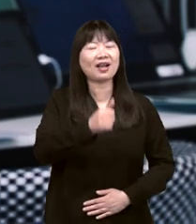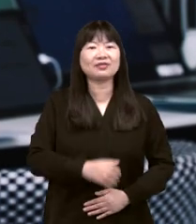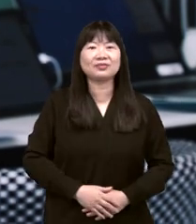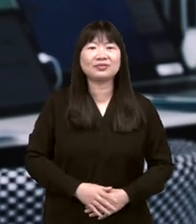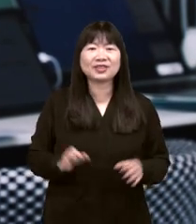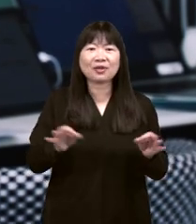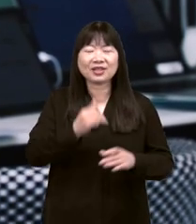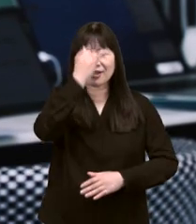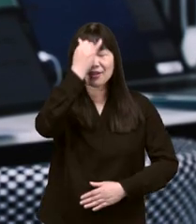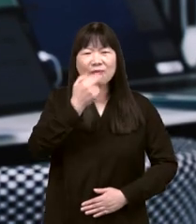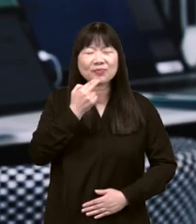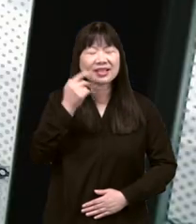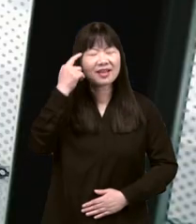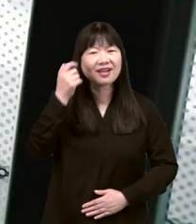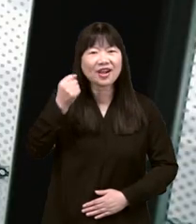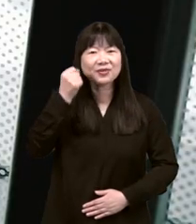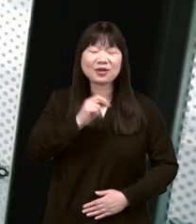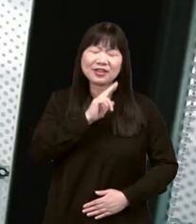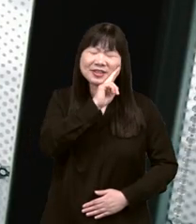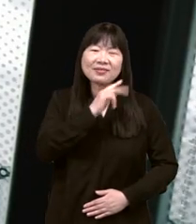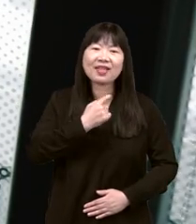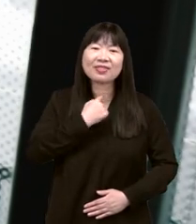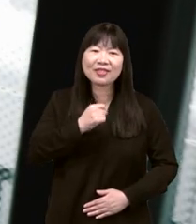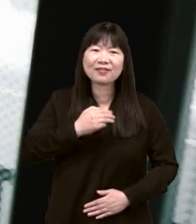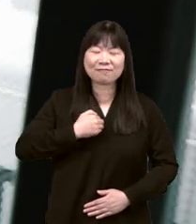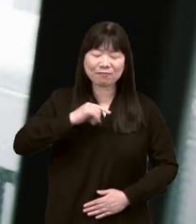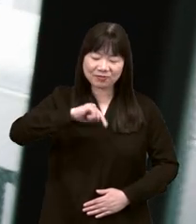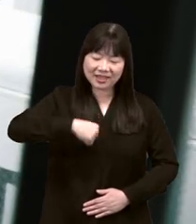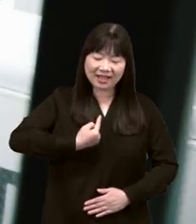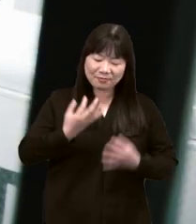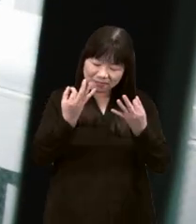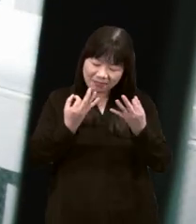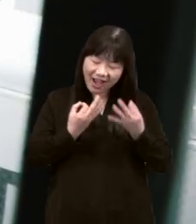잠시나마 무례한 생각으로 의심했던 제 자신이 부끄러워집니다.